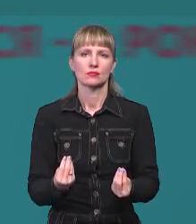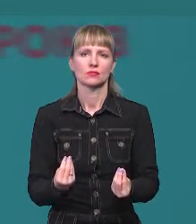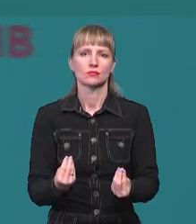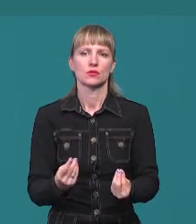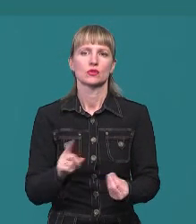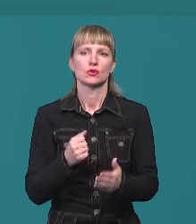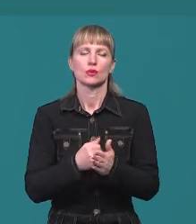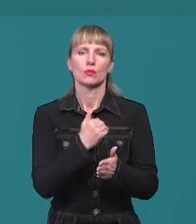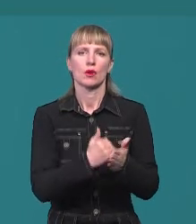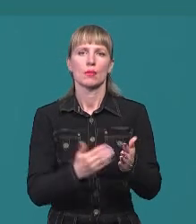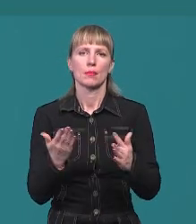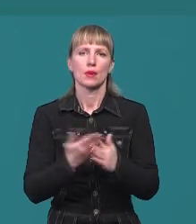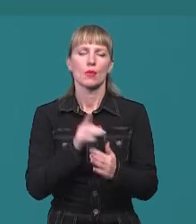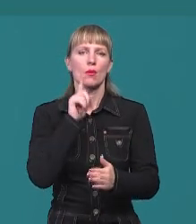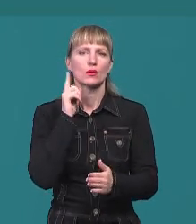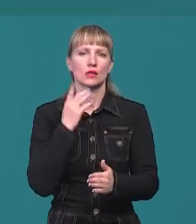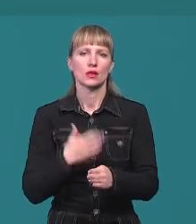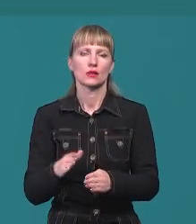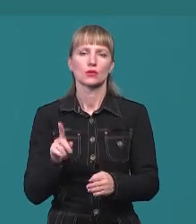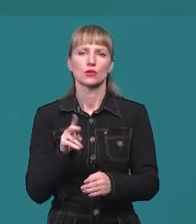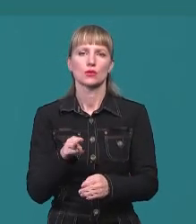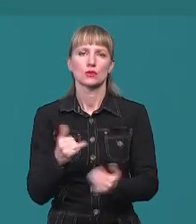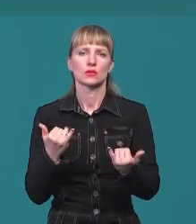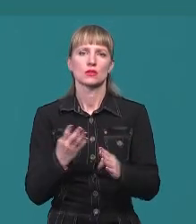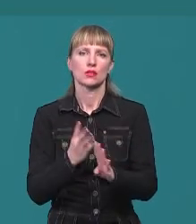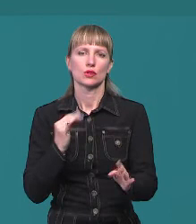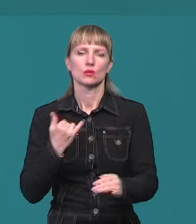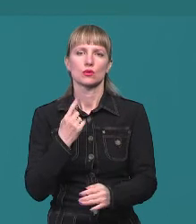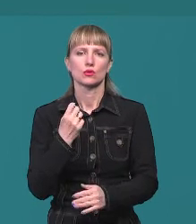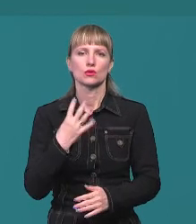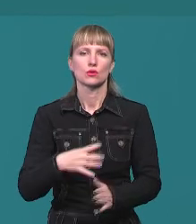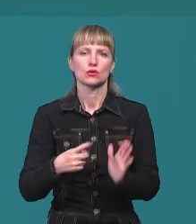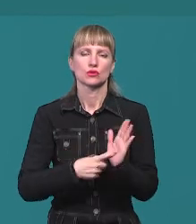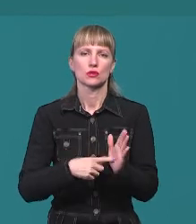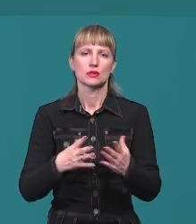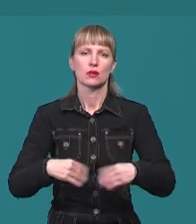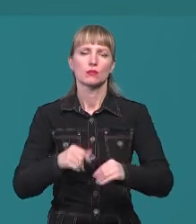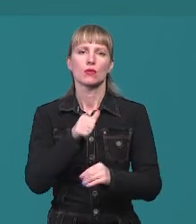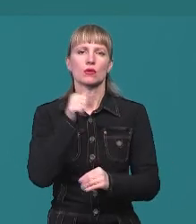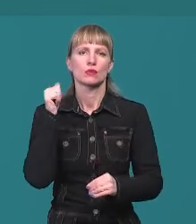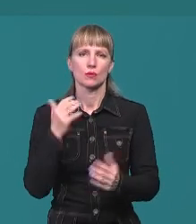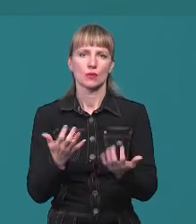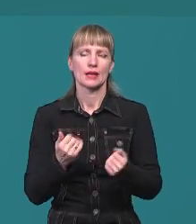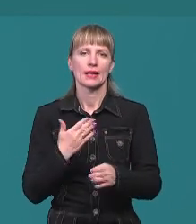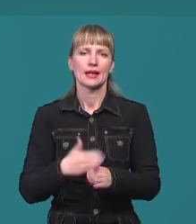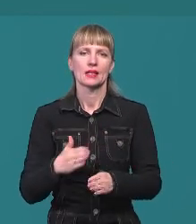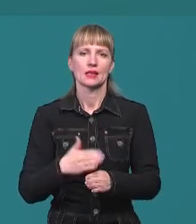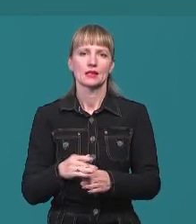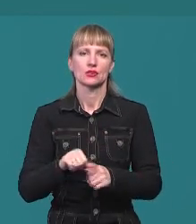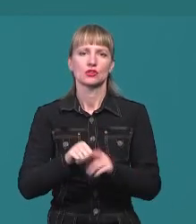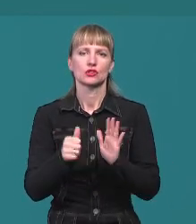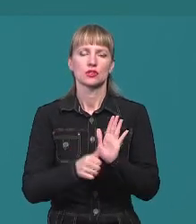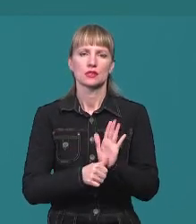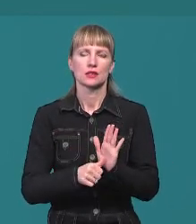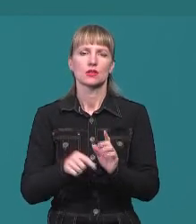А щодо програми «Пільгове молодіжне кредитування», то зараз в черзі на 146 родин, і в минулому році отримали кредити